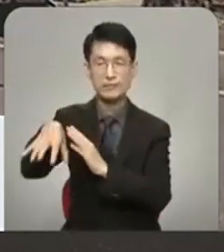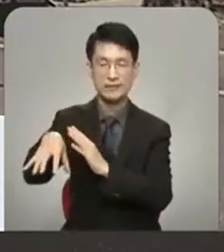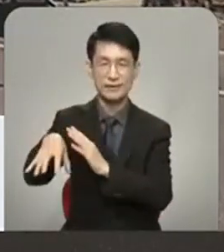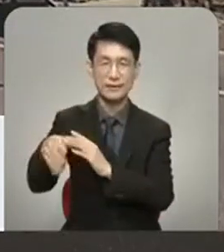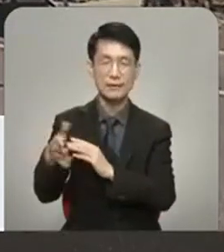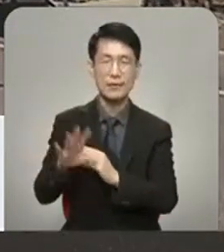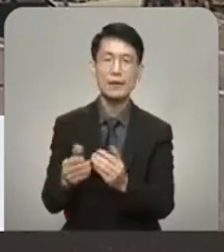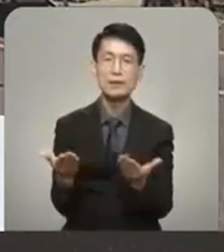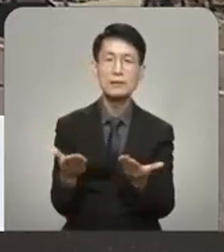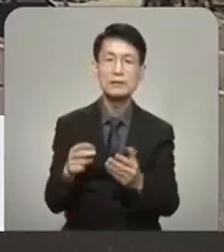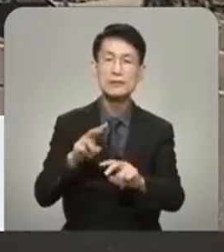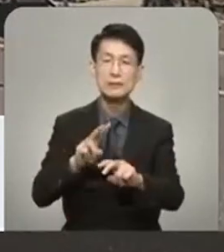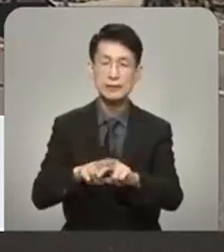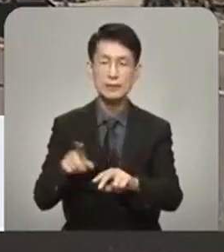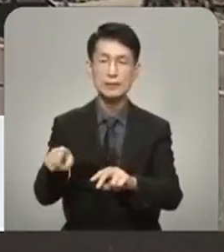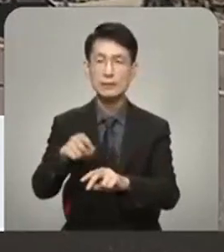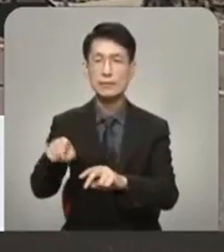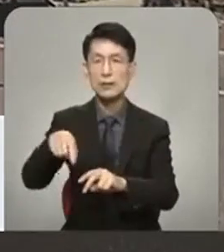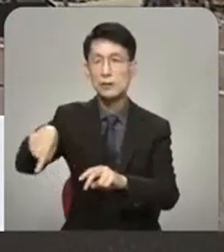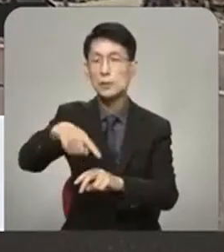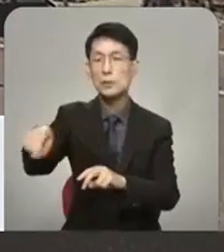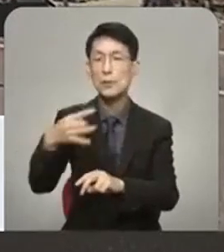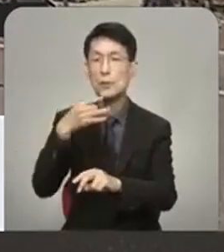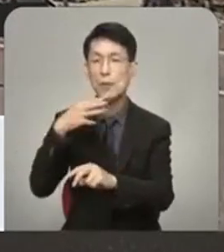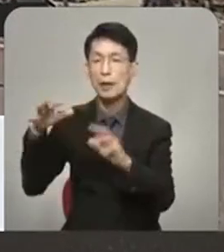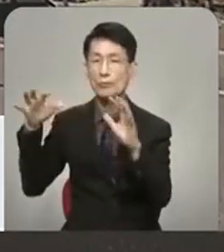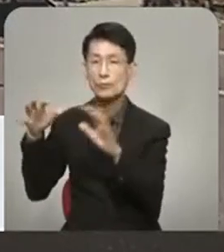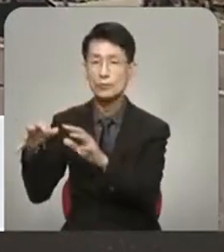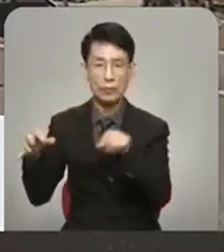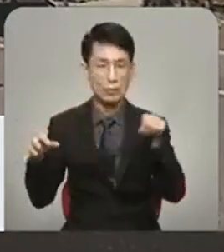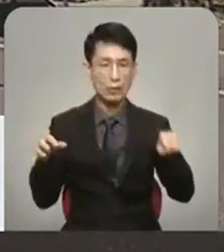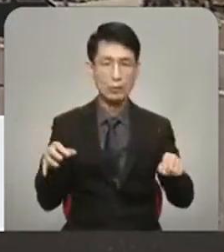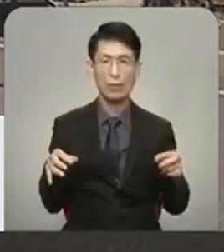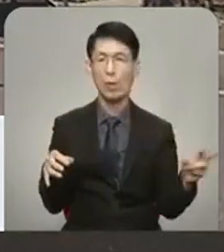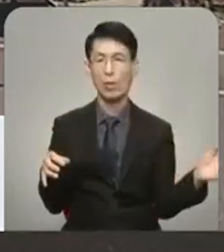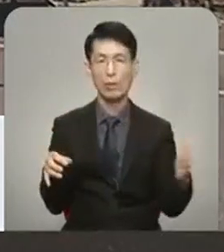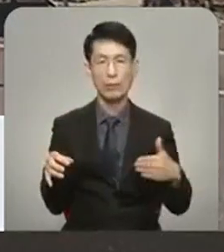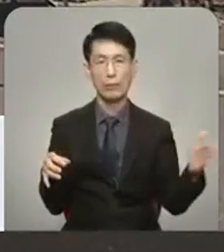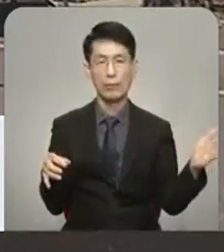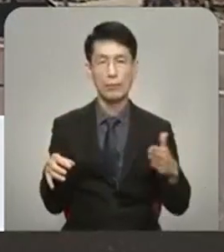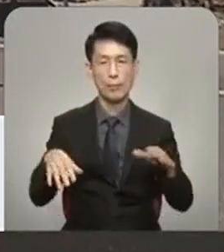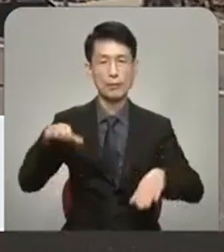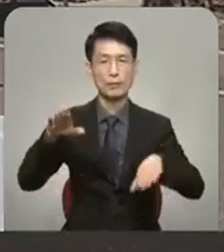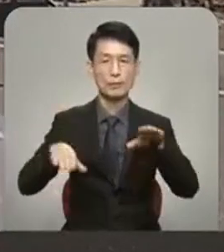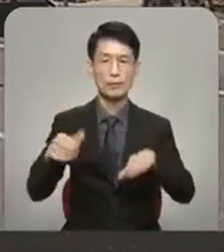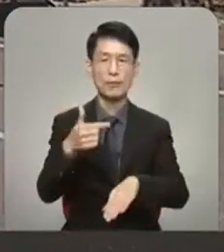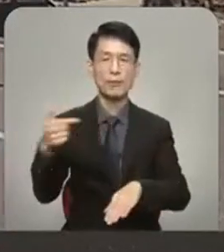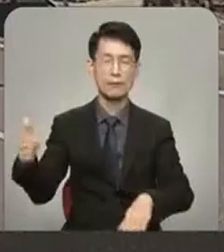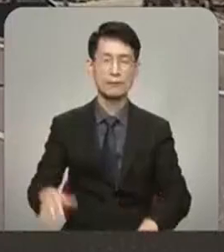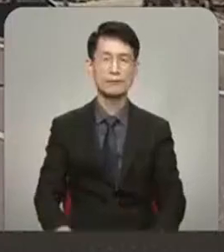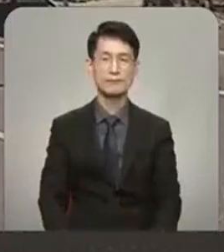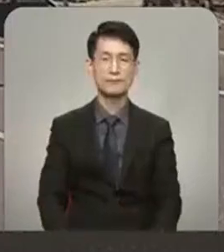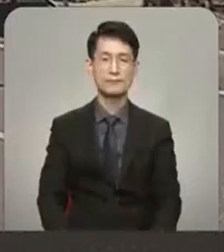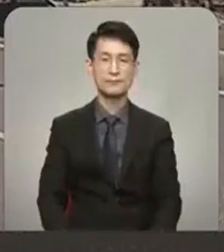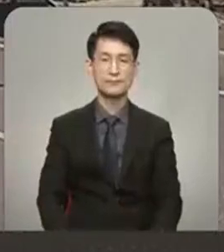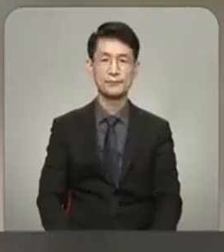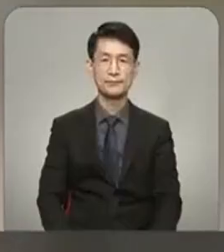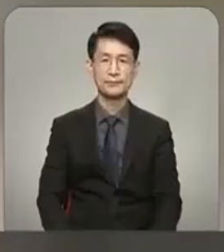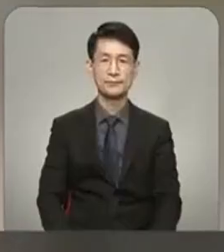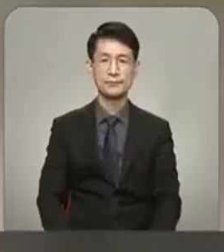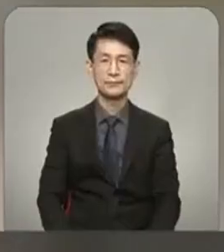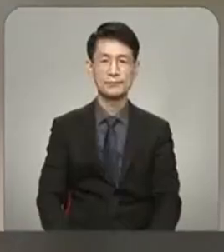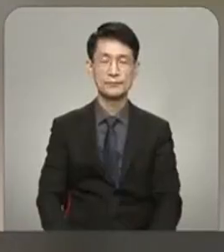일자리나 관광객 방문이 한쪽으로 몰리면서 읍 내에서도 지역 편차가 크다고 합니다. 정창환 기자입니다.